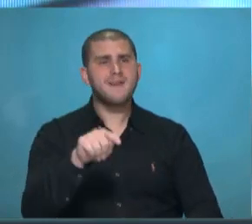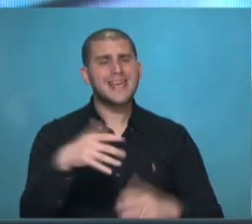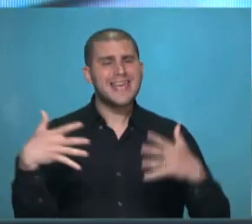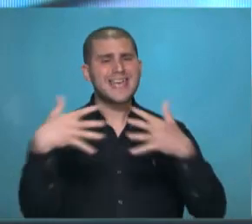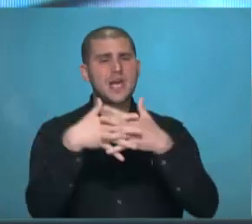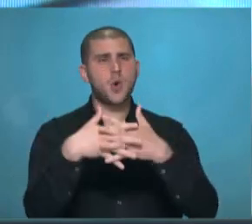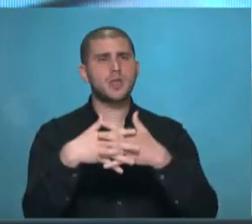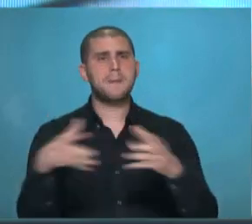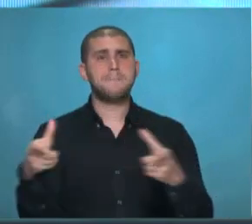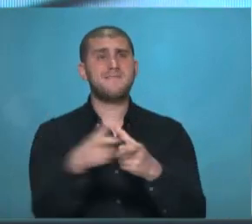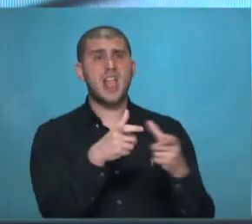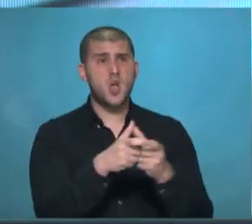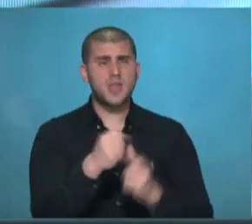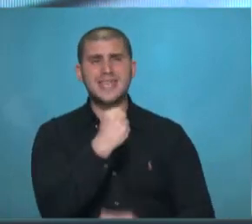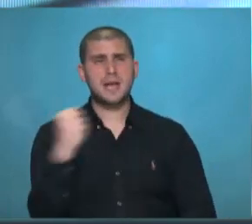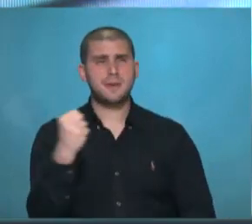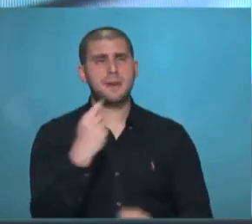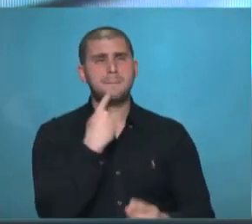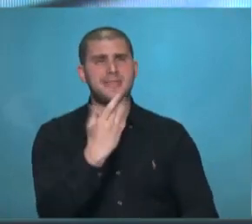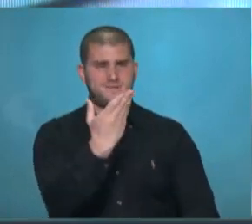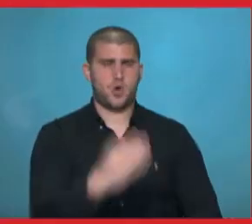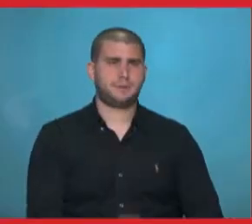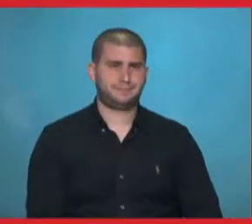בין מפלגות הימין, בדיווחו של עמיחי שטיין.